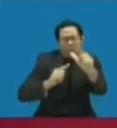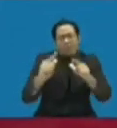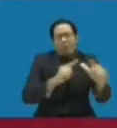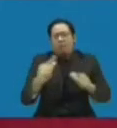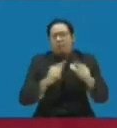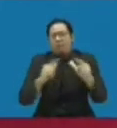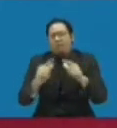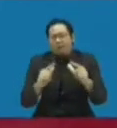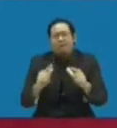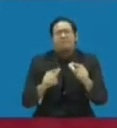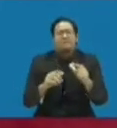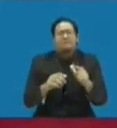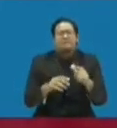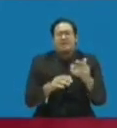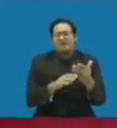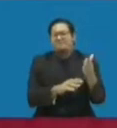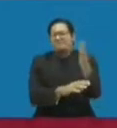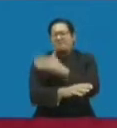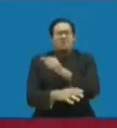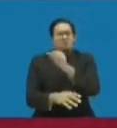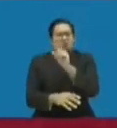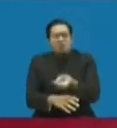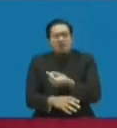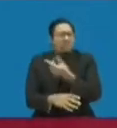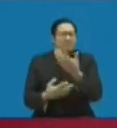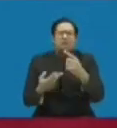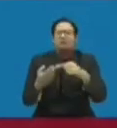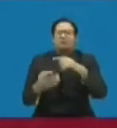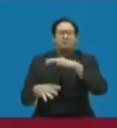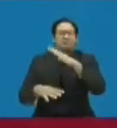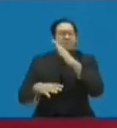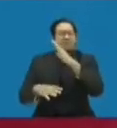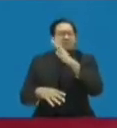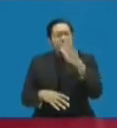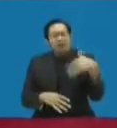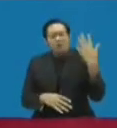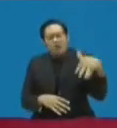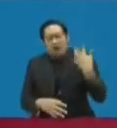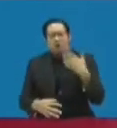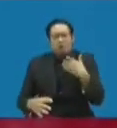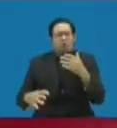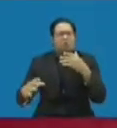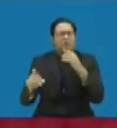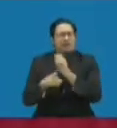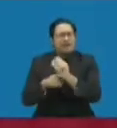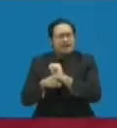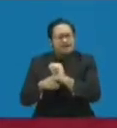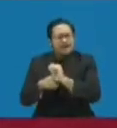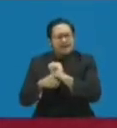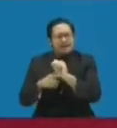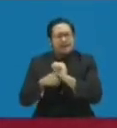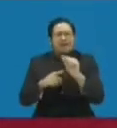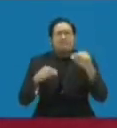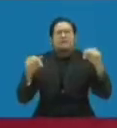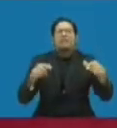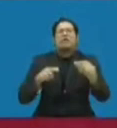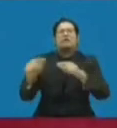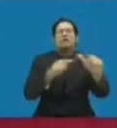berbulan-bulan bahkan bertahun-tahun untuk satu prestasi anak bangsa